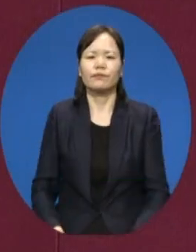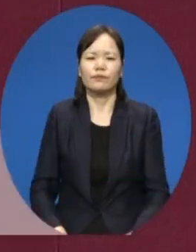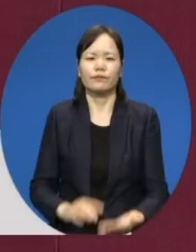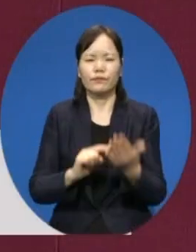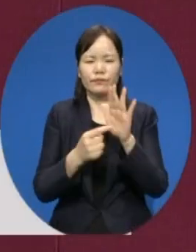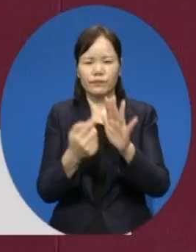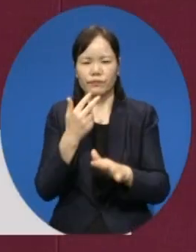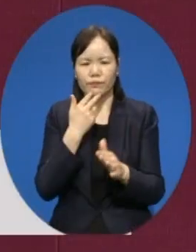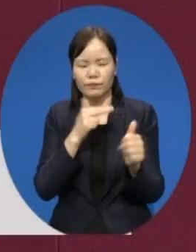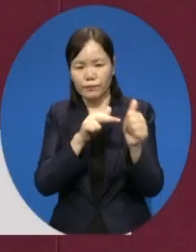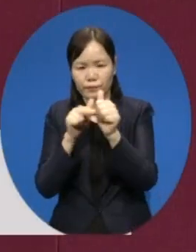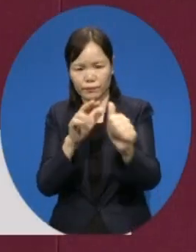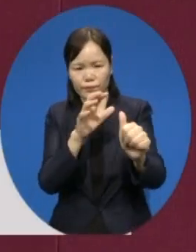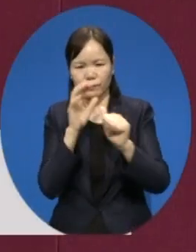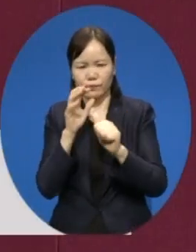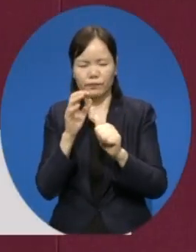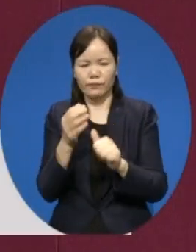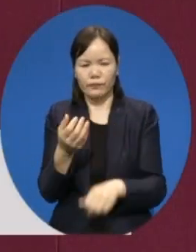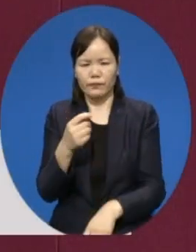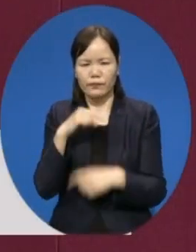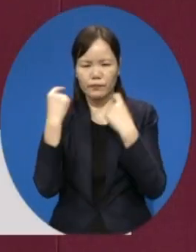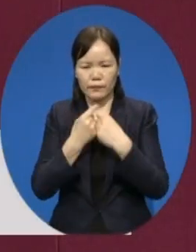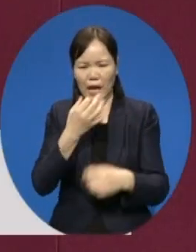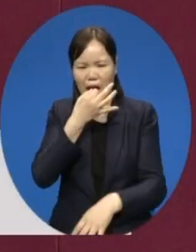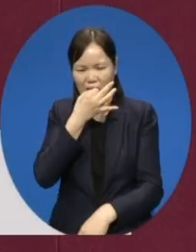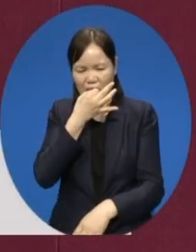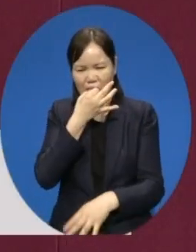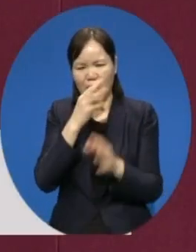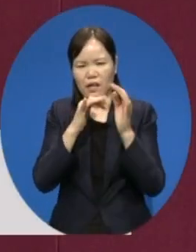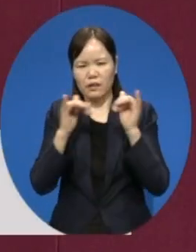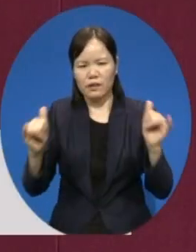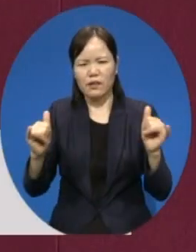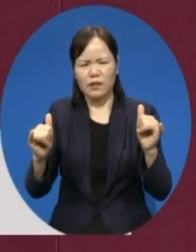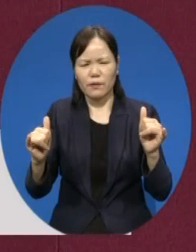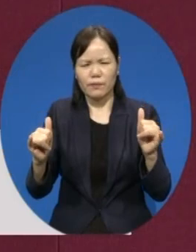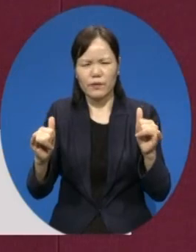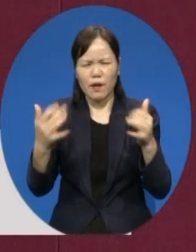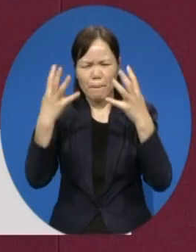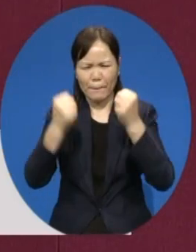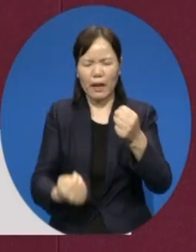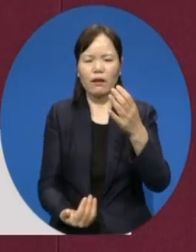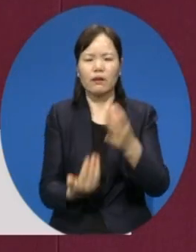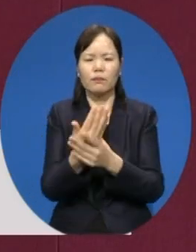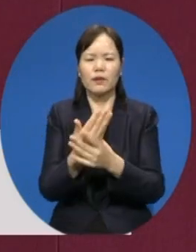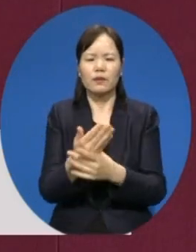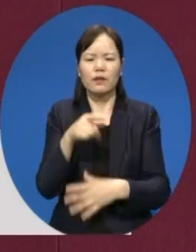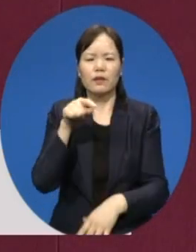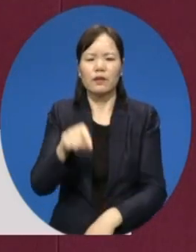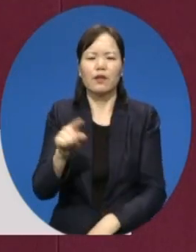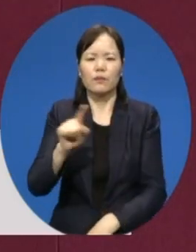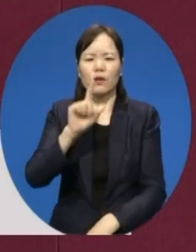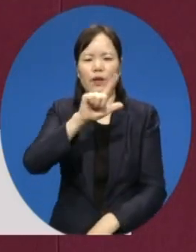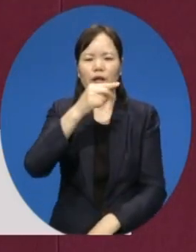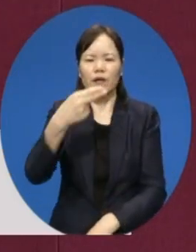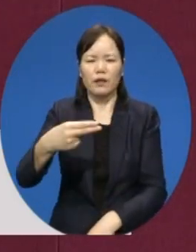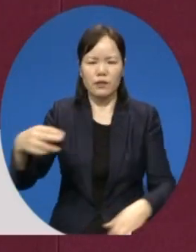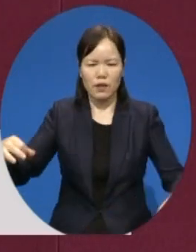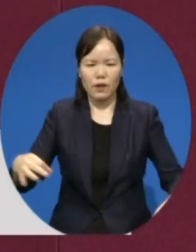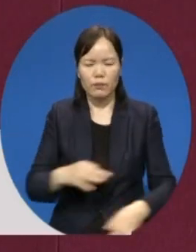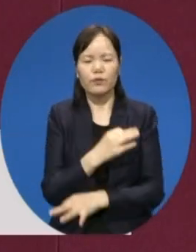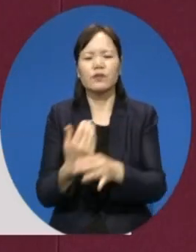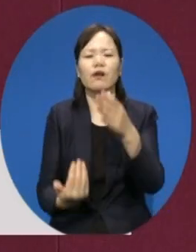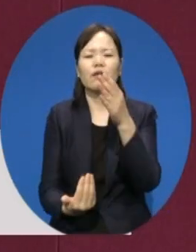정보 몰래 빼내어서 사리사욕 채우는 사람들이 대거 등장했습니다. 이게 바로 NH 부정부패